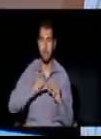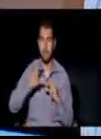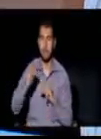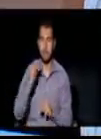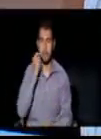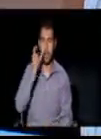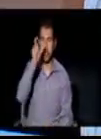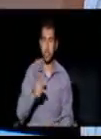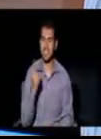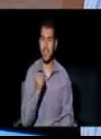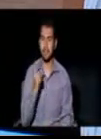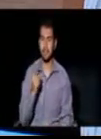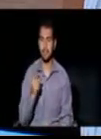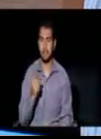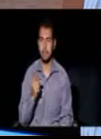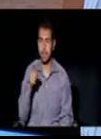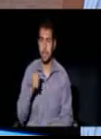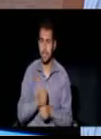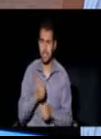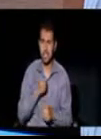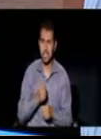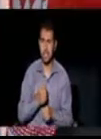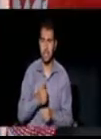ابطال، لو اشتغلنا عليها نطلع ابطال زي ما احنا شفنا